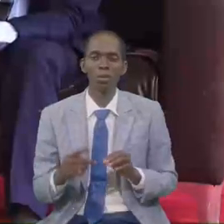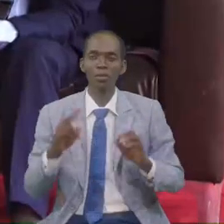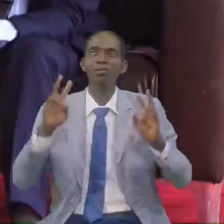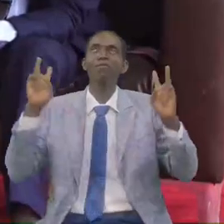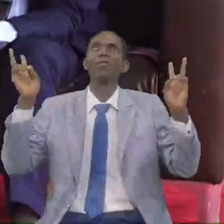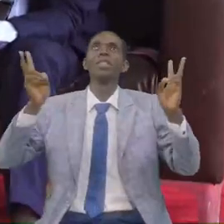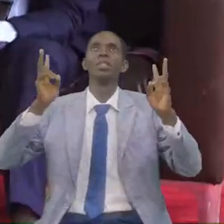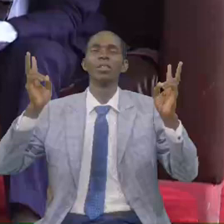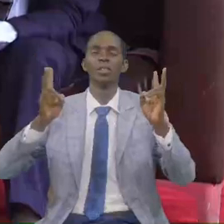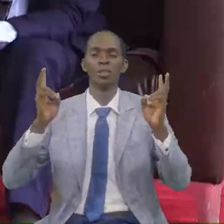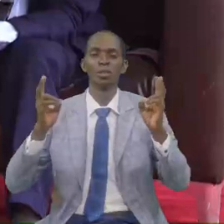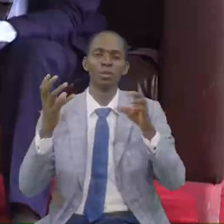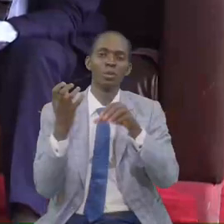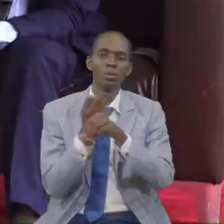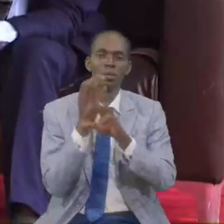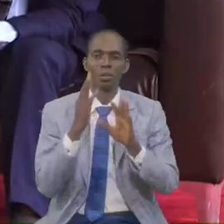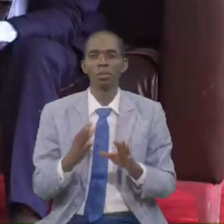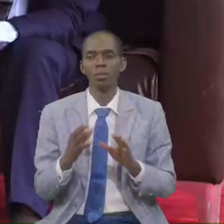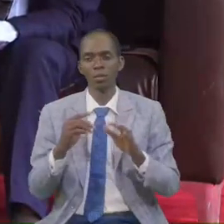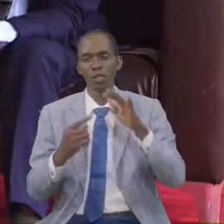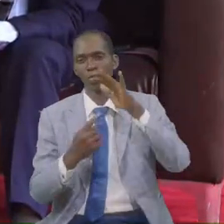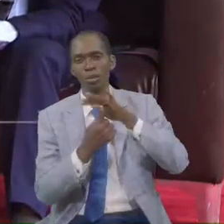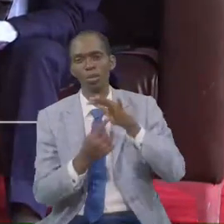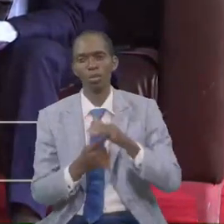La vigilance fructueuse.